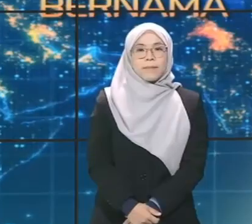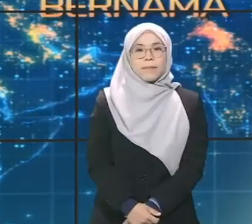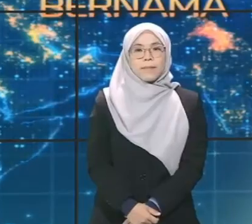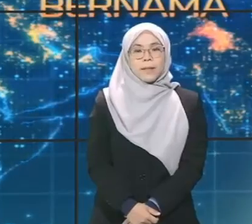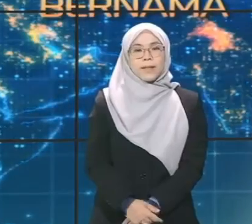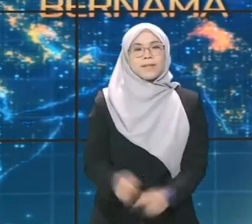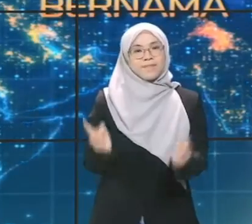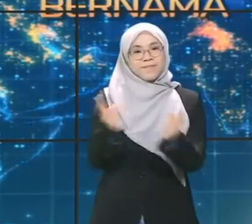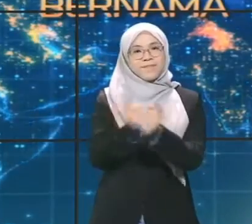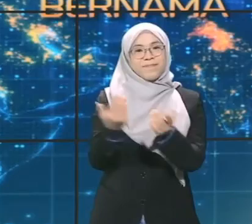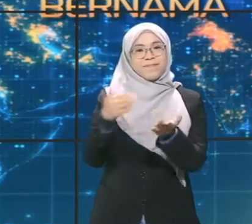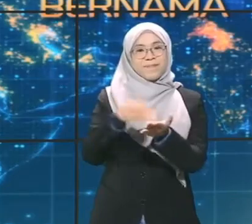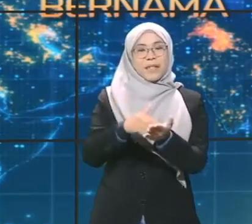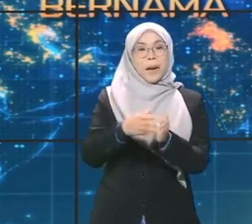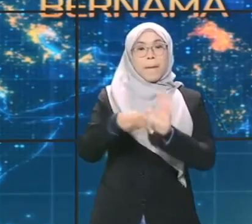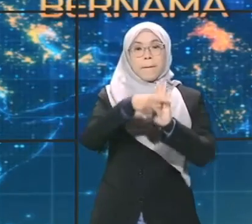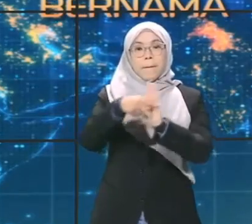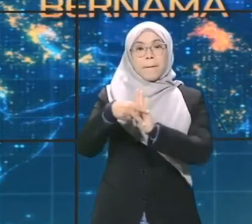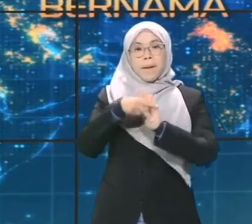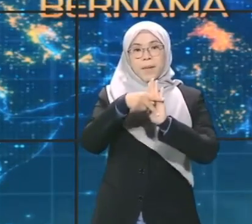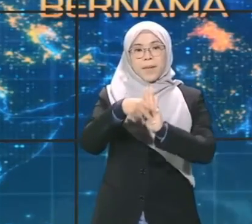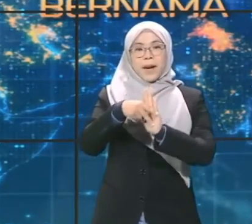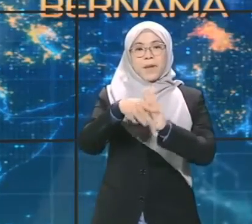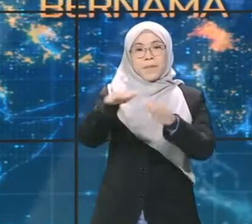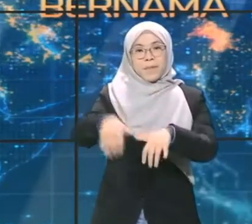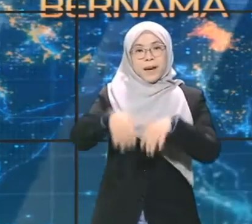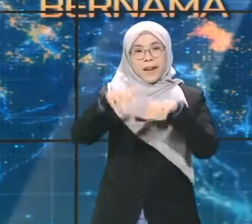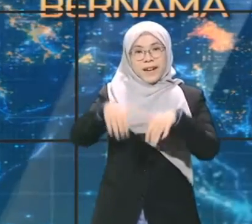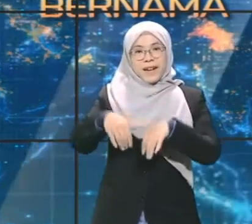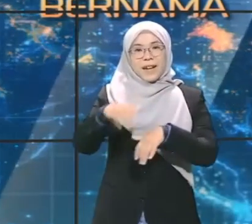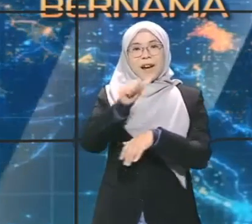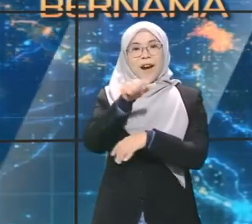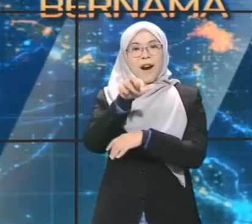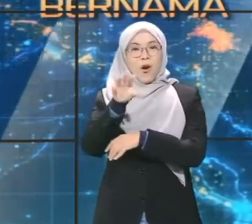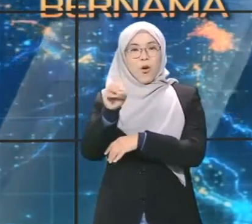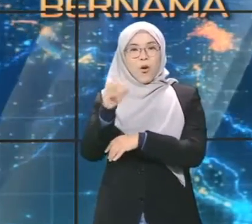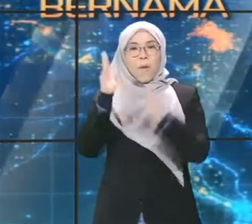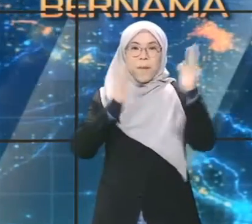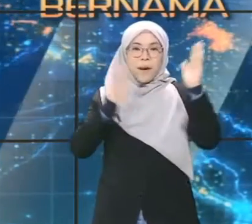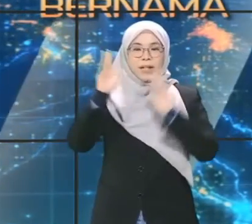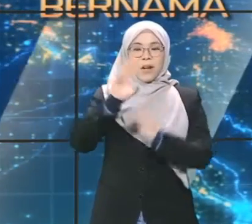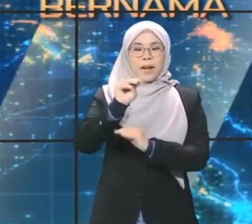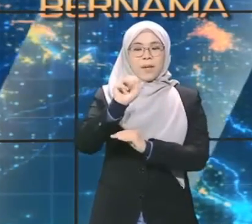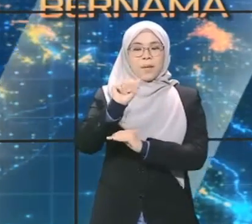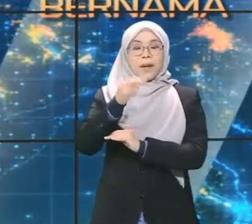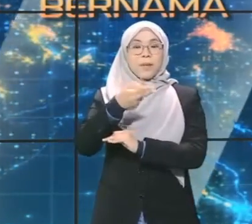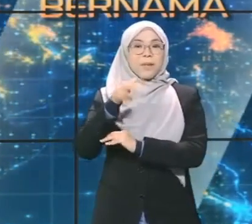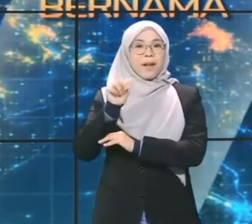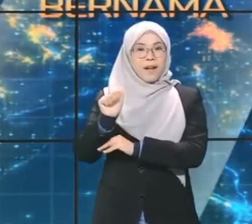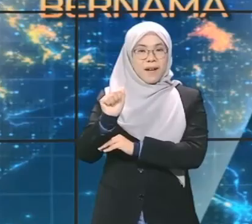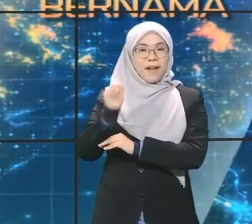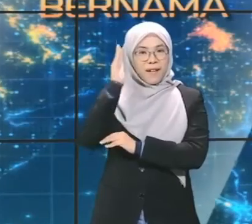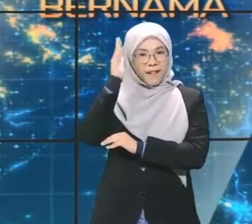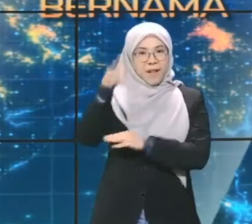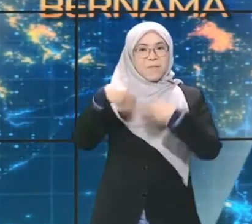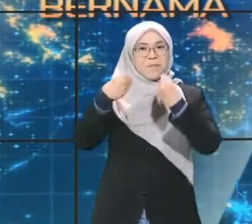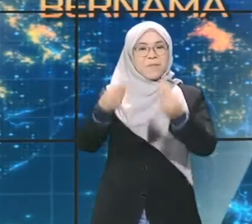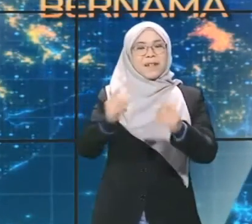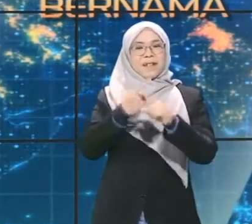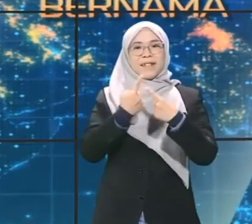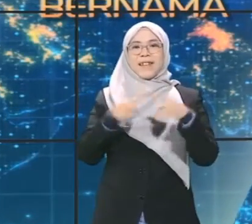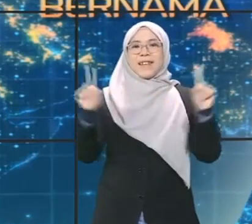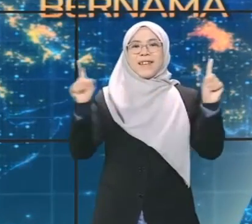bertemu kembali pameran pertanian hortikultur dan peluncuran eggroll Malaysia atau mahal bakal memberikan